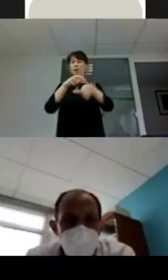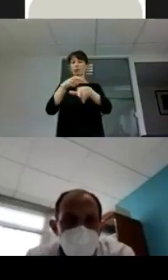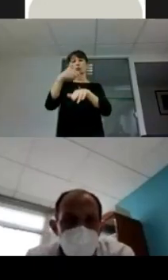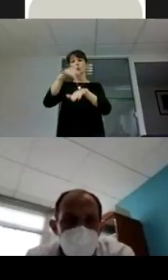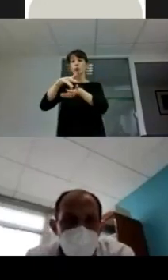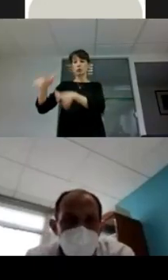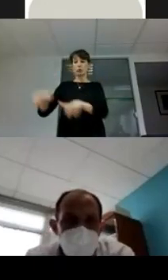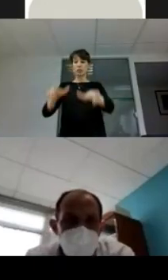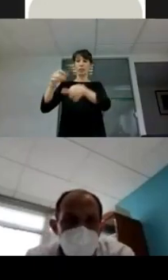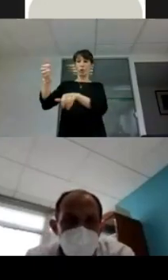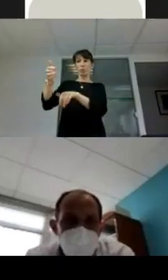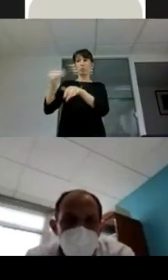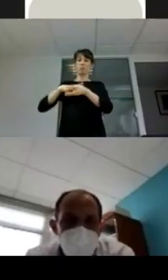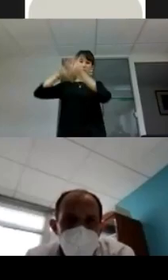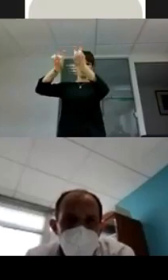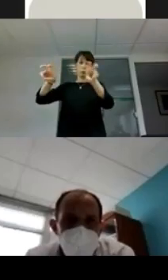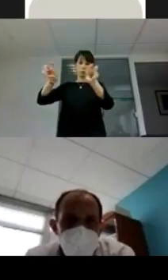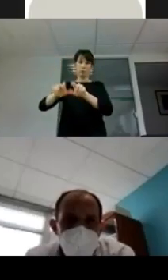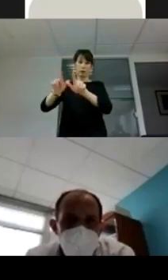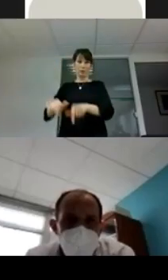bloc qualifié et stable.